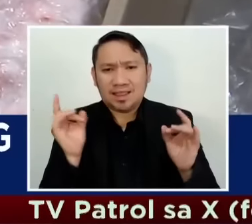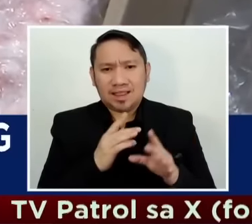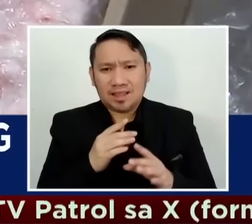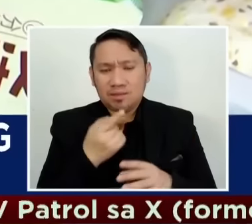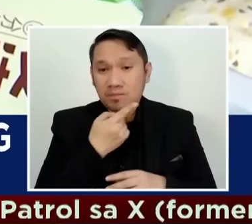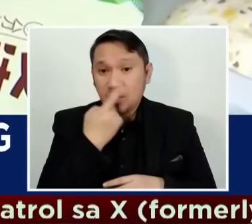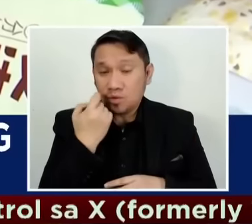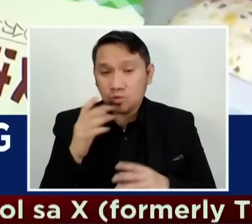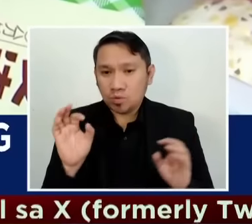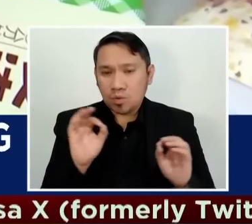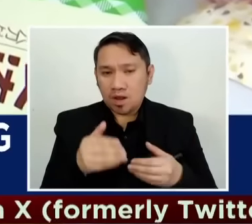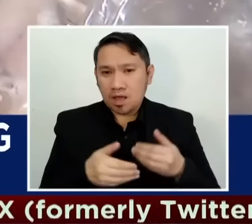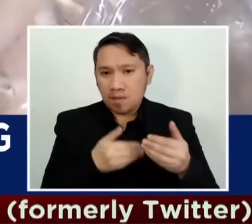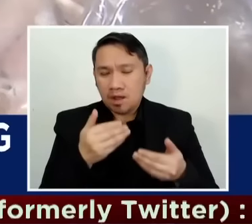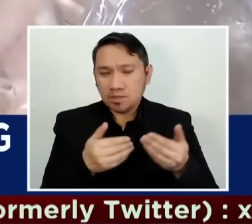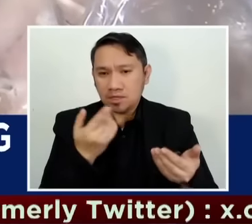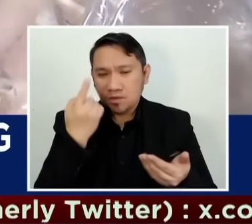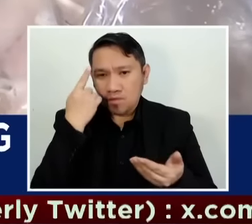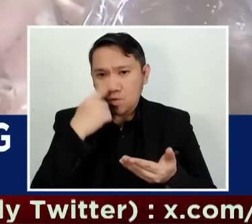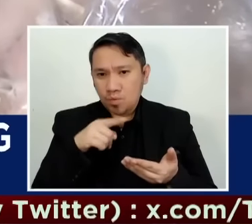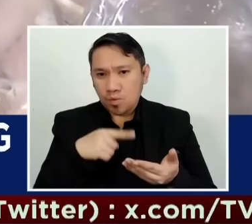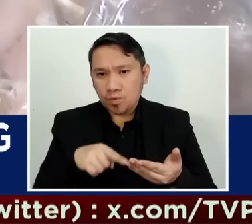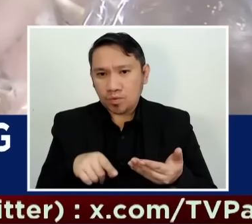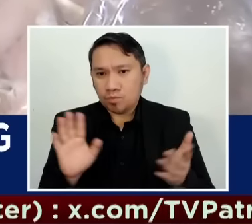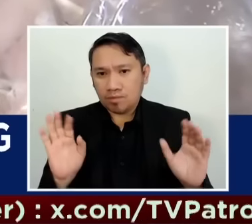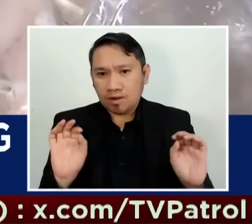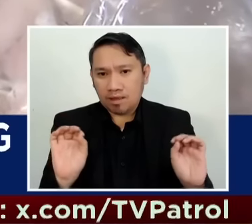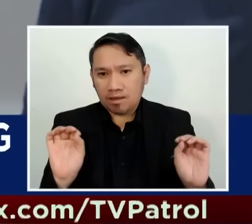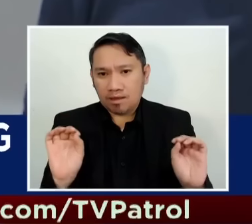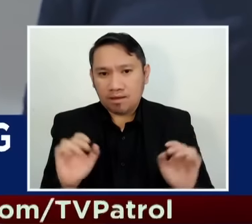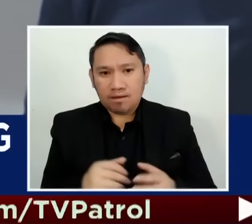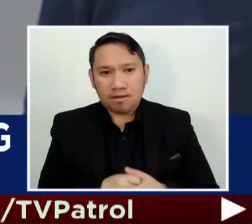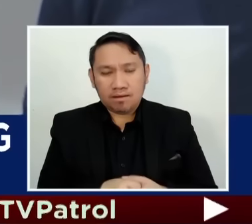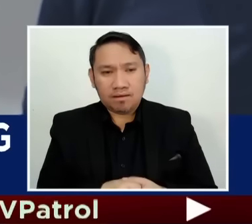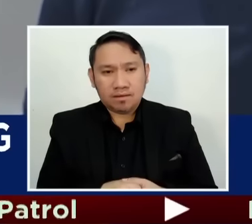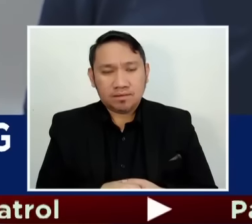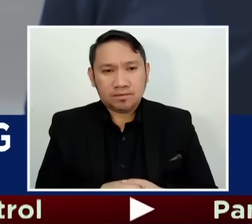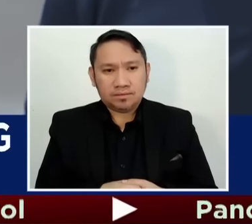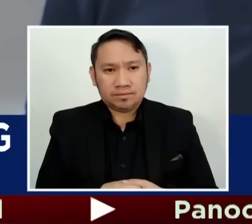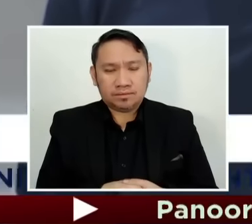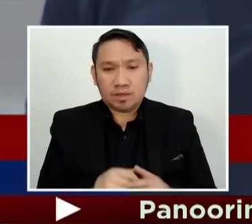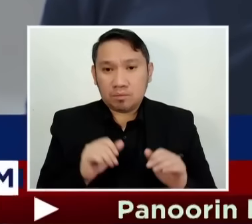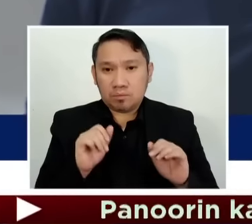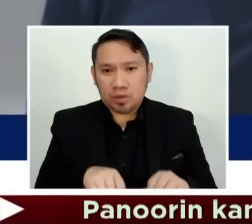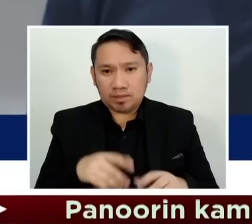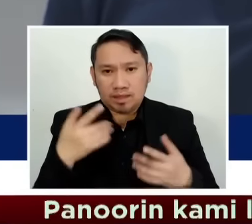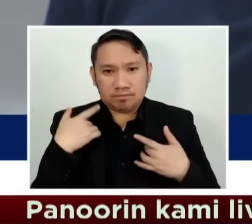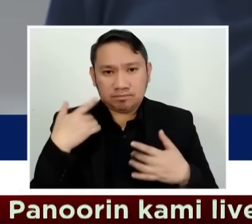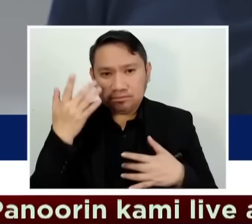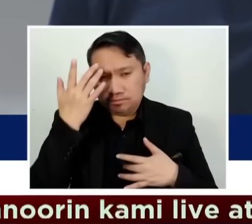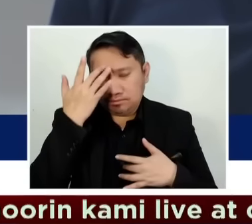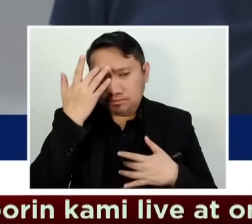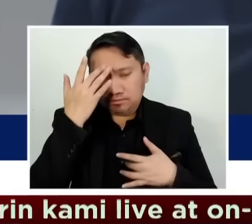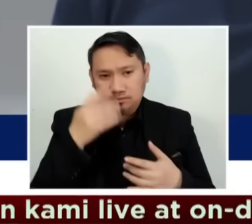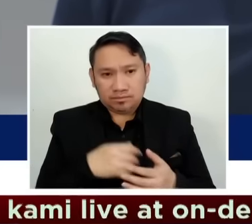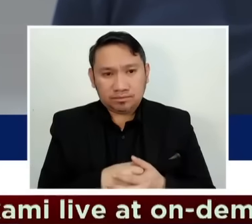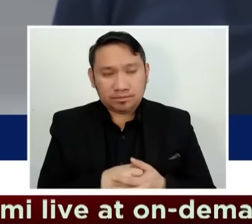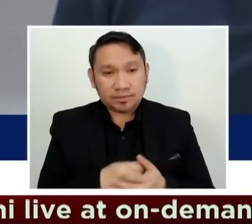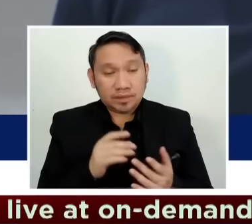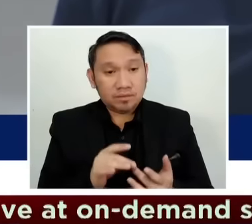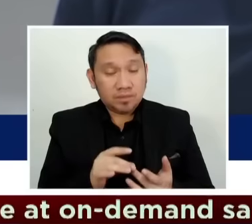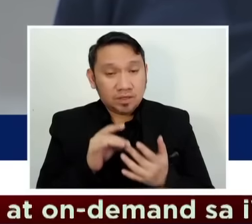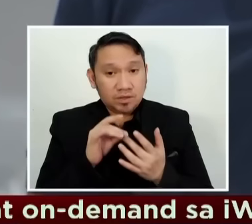ito dumaan sa pagsusuri ng kanilang ahensya. Pwede po may sakit na dala. So particularly